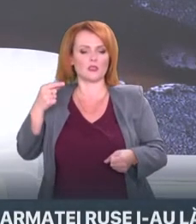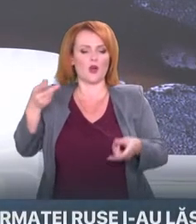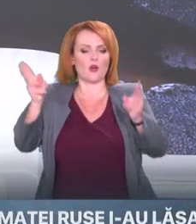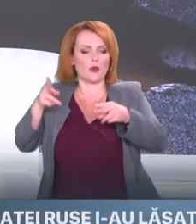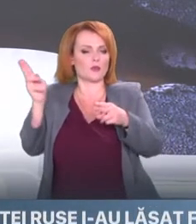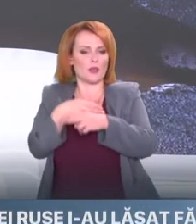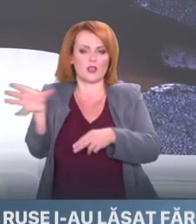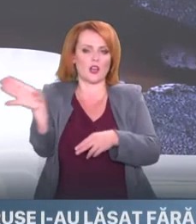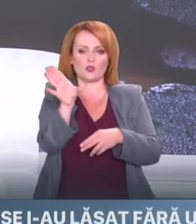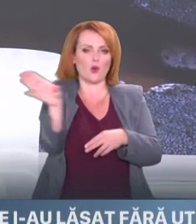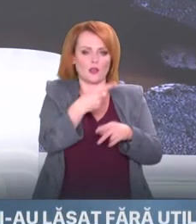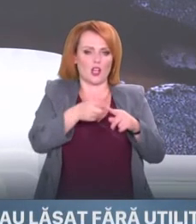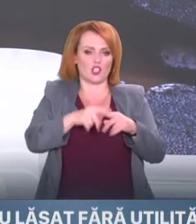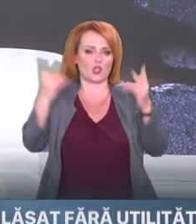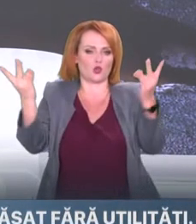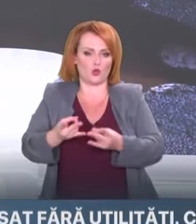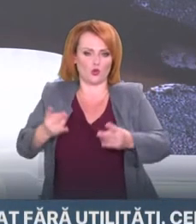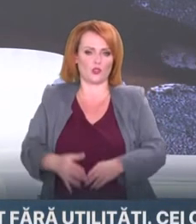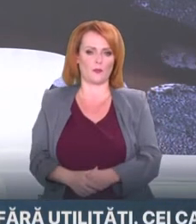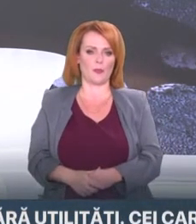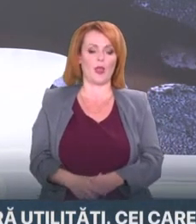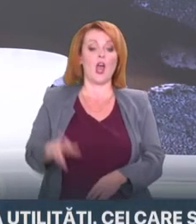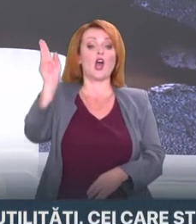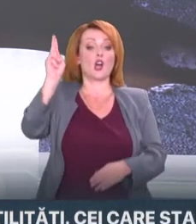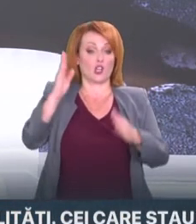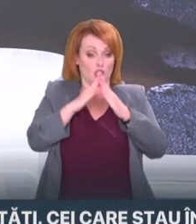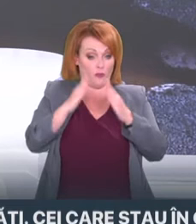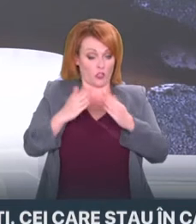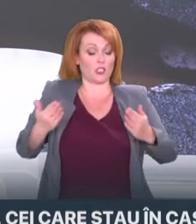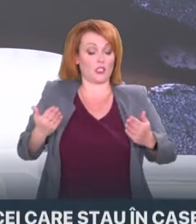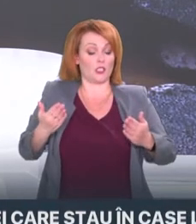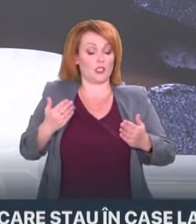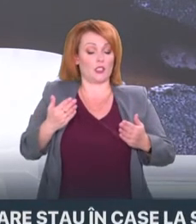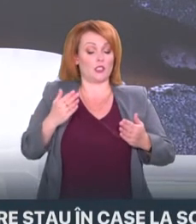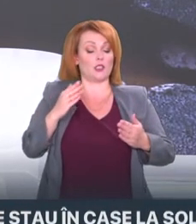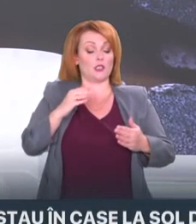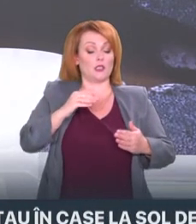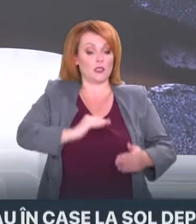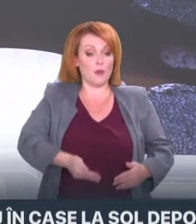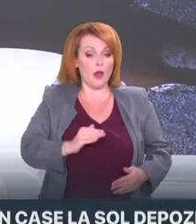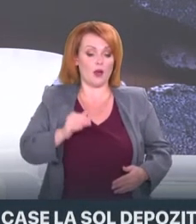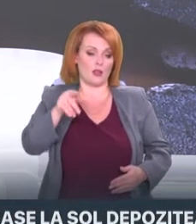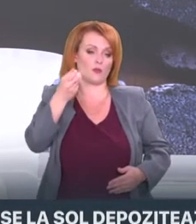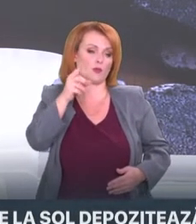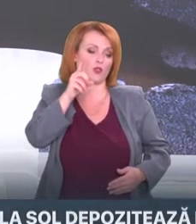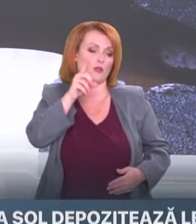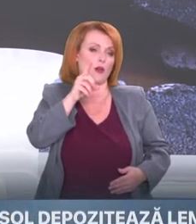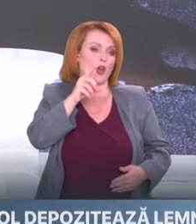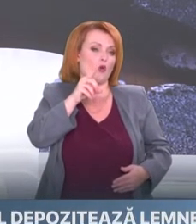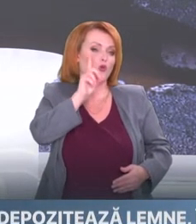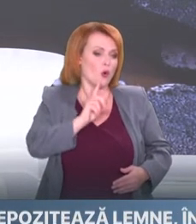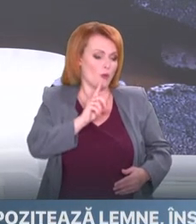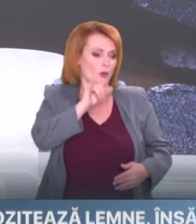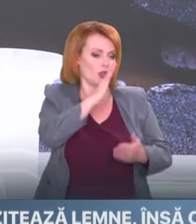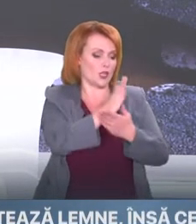utilități. Cei care stau în case la sol depozitează lemne, însă cei care stau la bloc se ciocnesc de o situație mai complicată. Ei sunt nevoiți